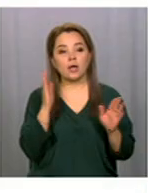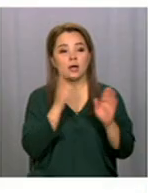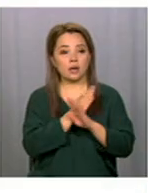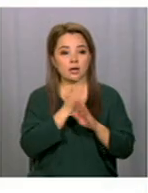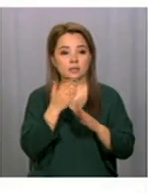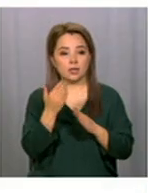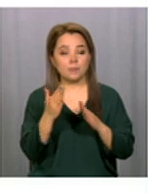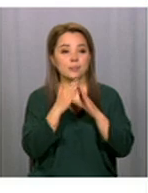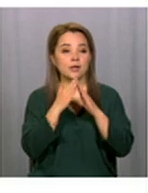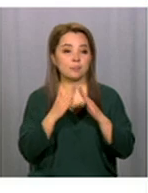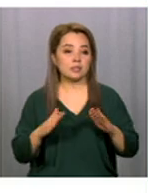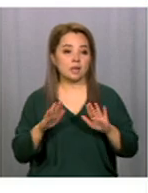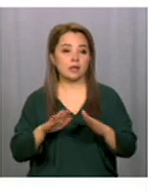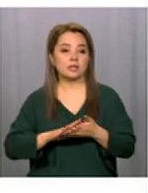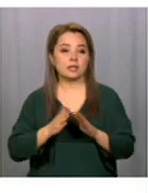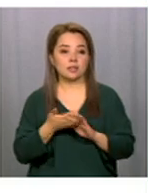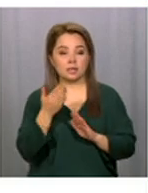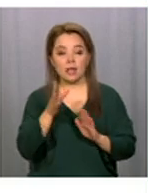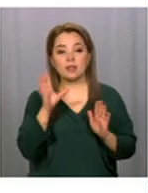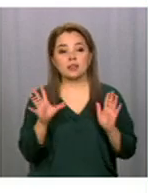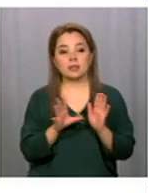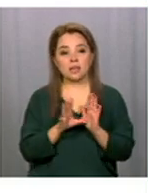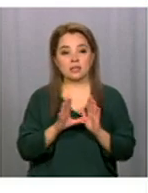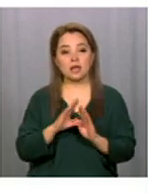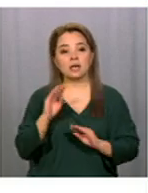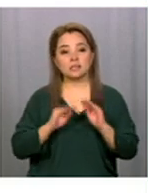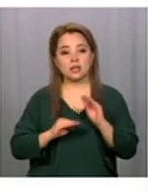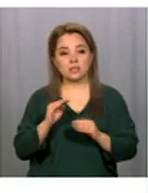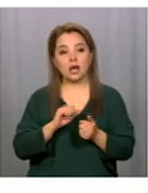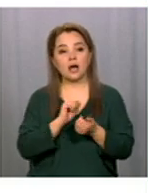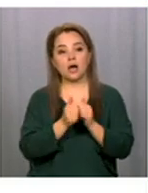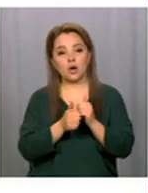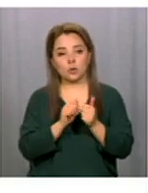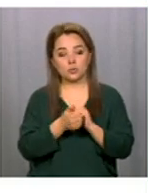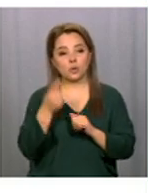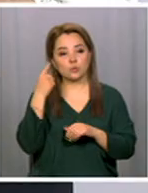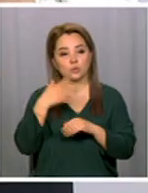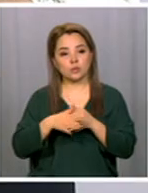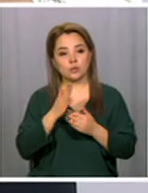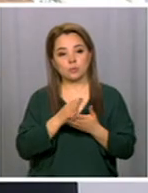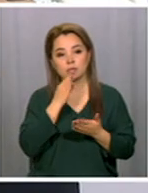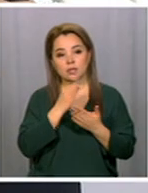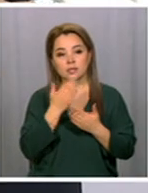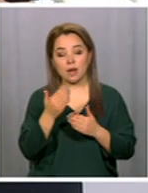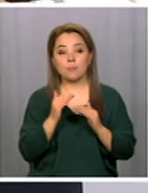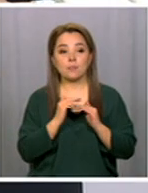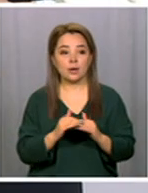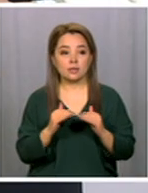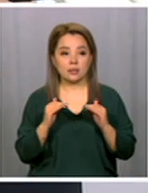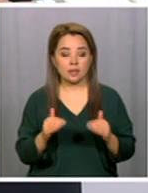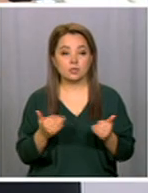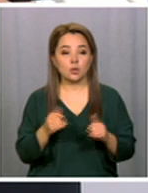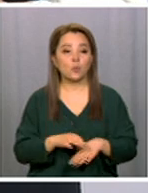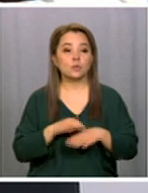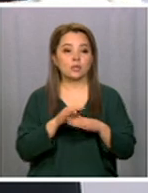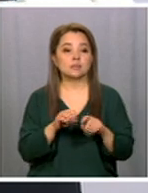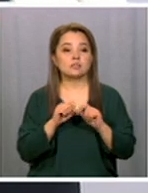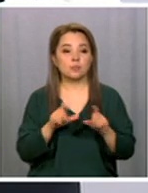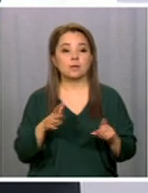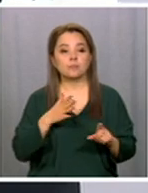экологиялық пирамидадағы энергия мен заттардың ауысуын түсінесіздер. Балалар, өткен сабақта